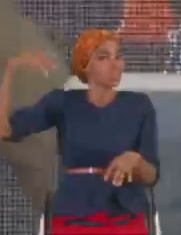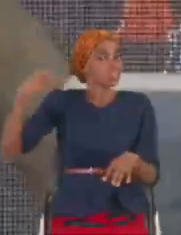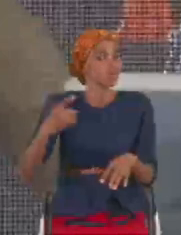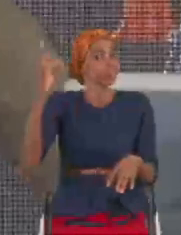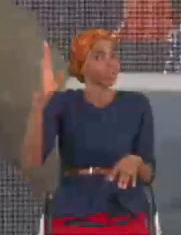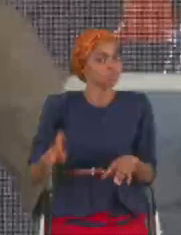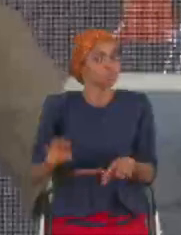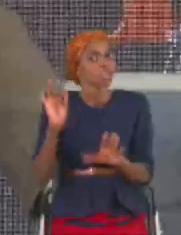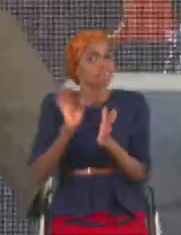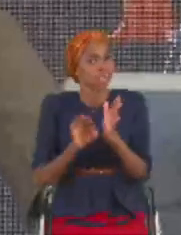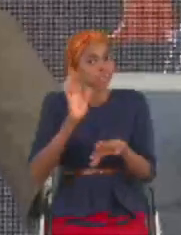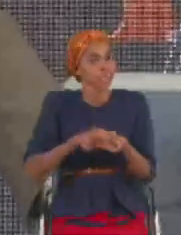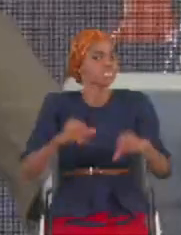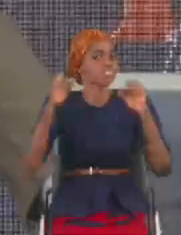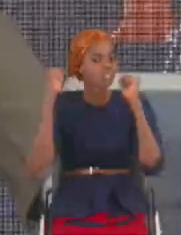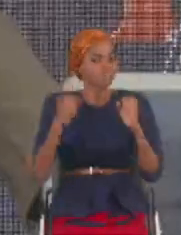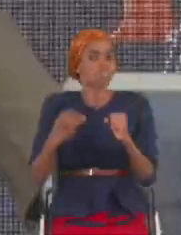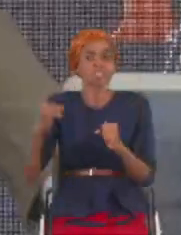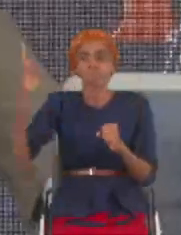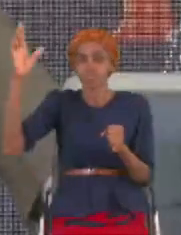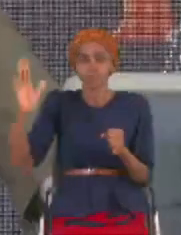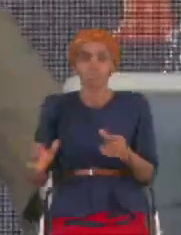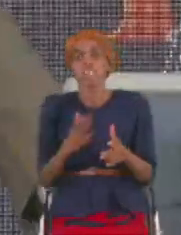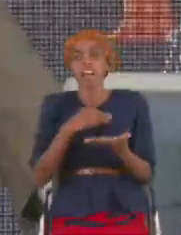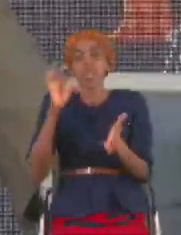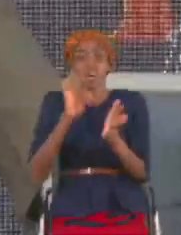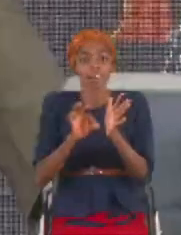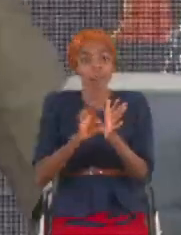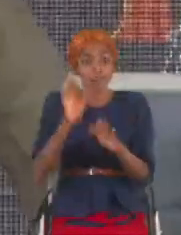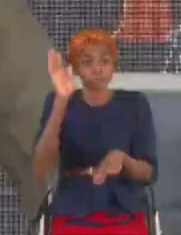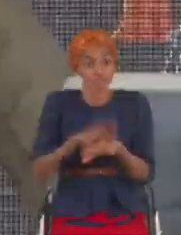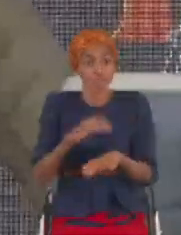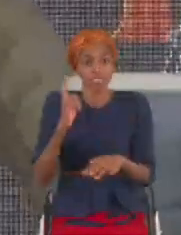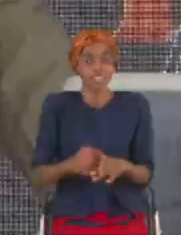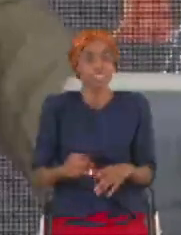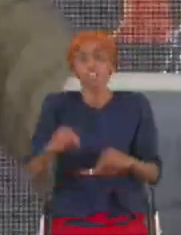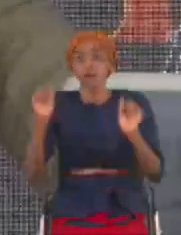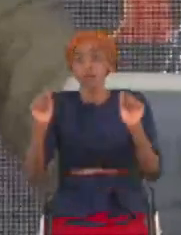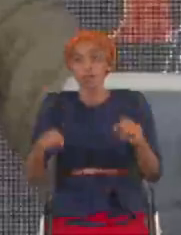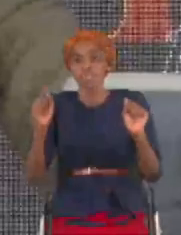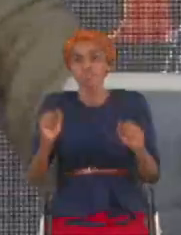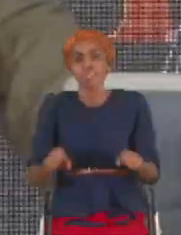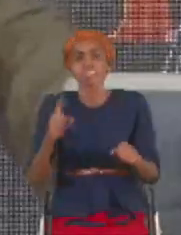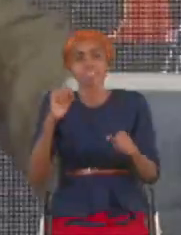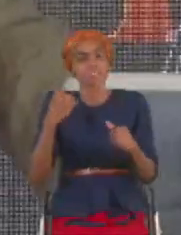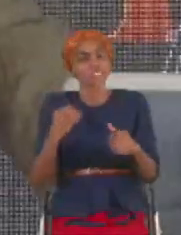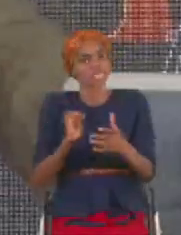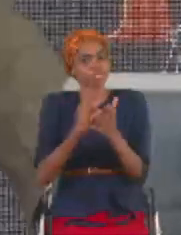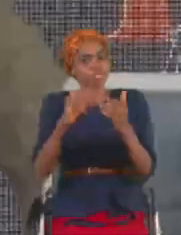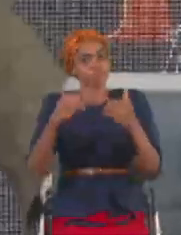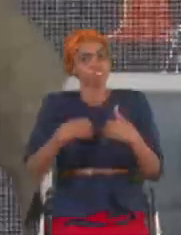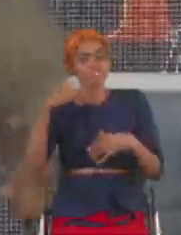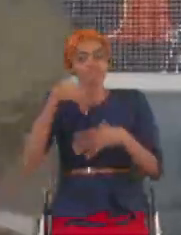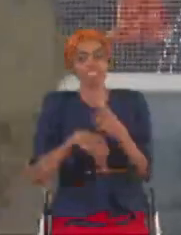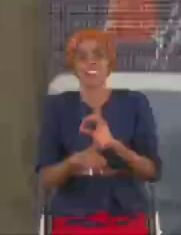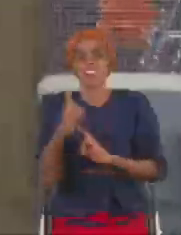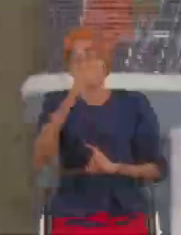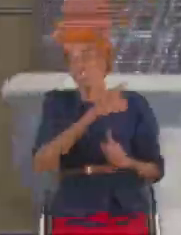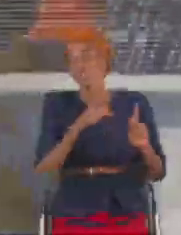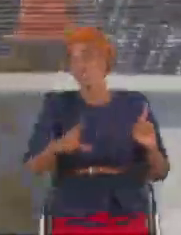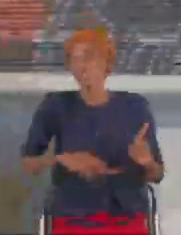pente sur la force du seigneur compte sur les possibilités que tu as dans le